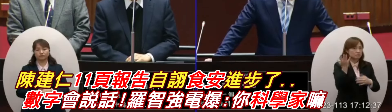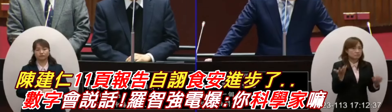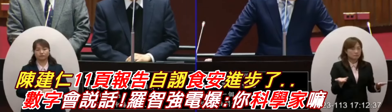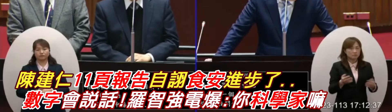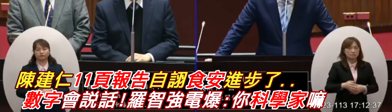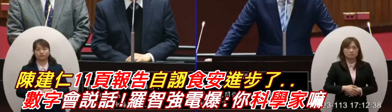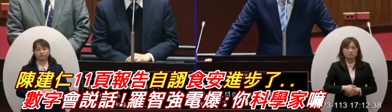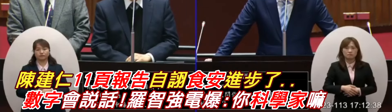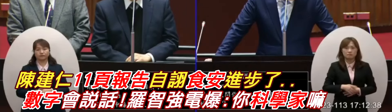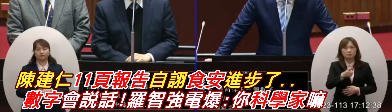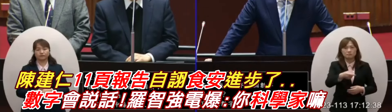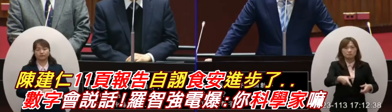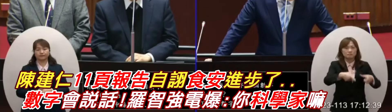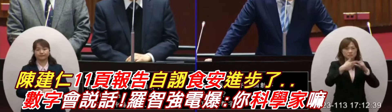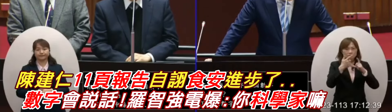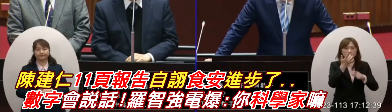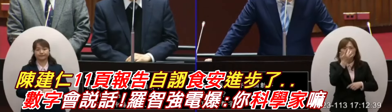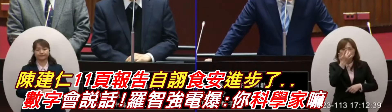了哈。